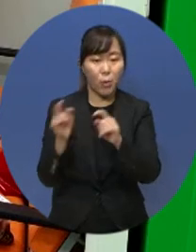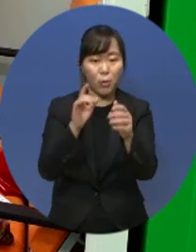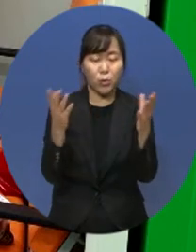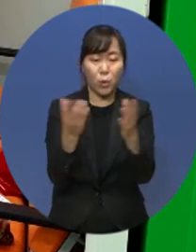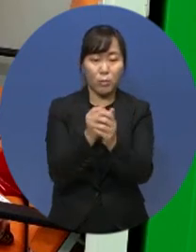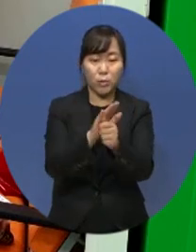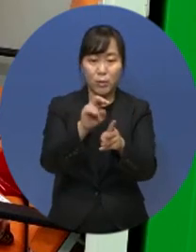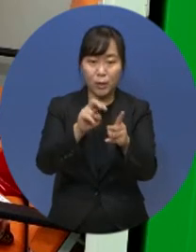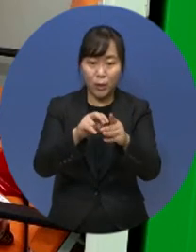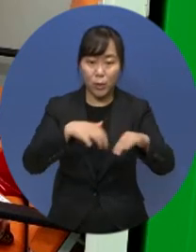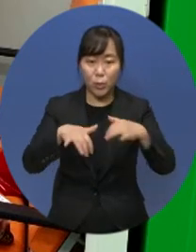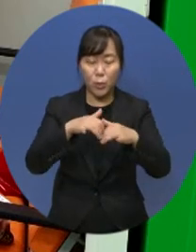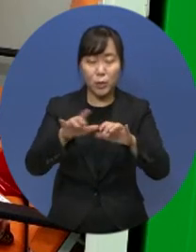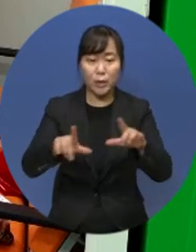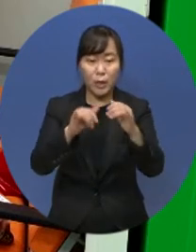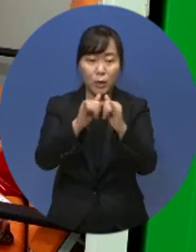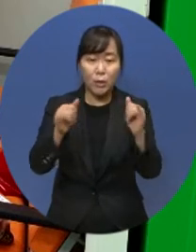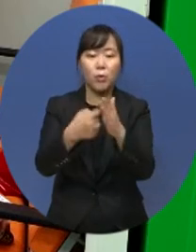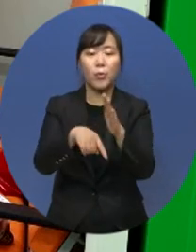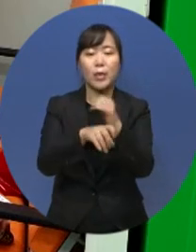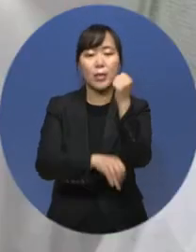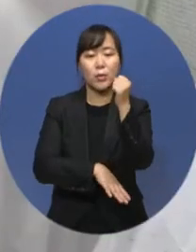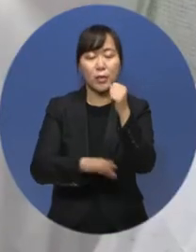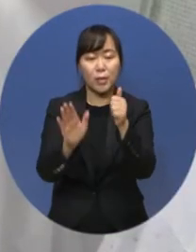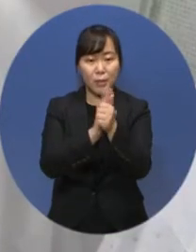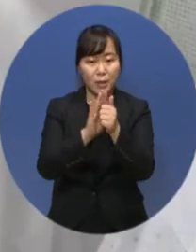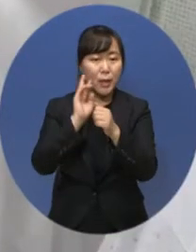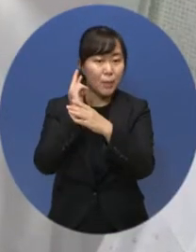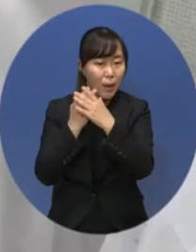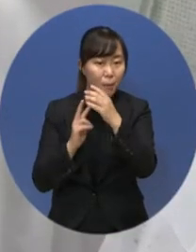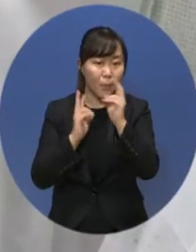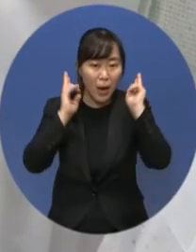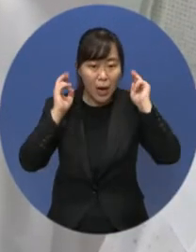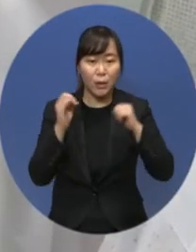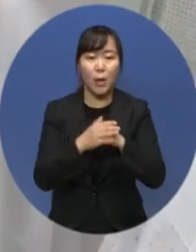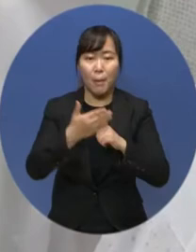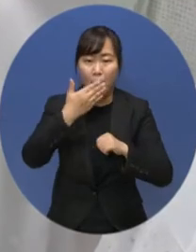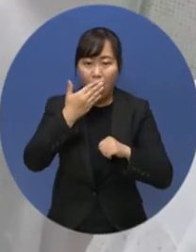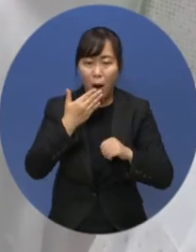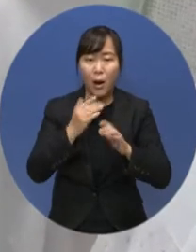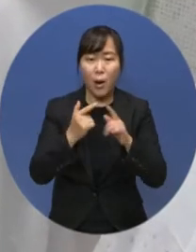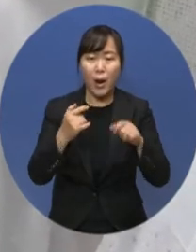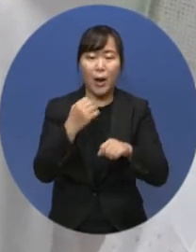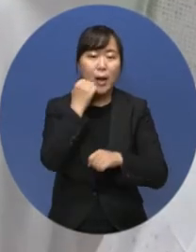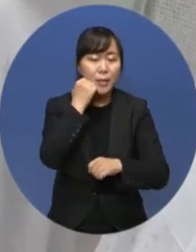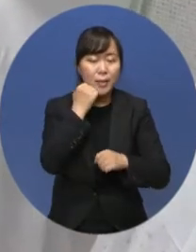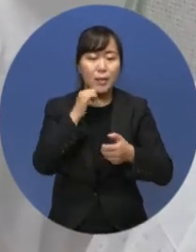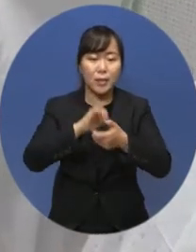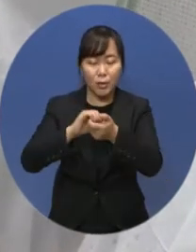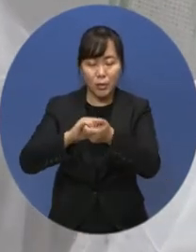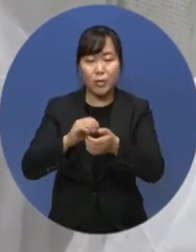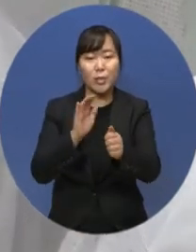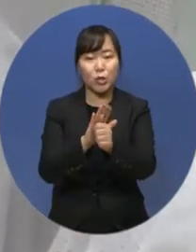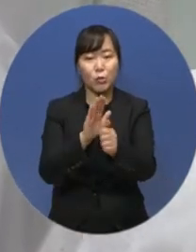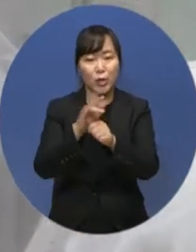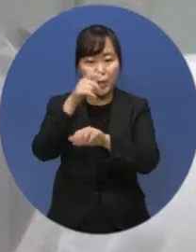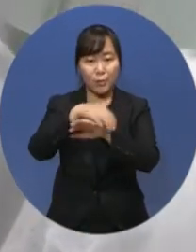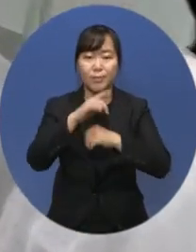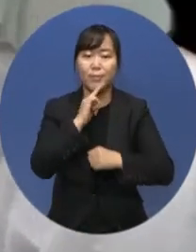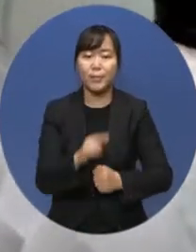희망회복종합지원센터의 노숙인을 위한 기초서비스인 임의용과 식사 및 간식을 정기적으로 지원하기로 했습니다.